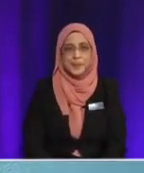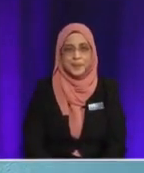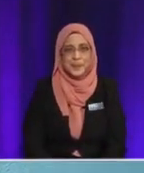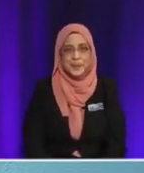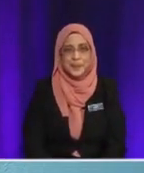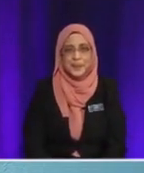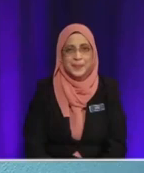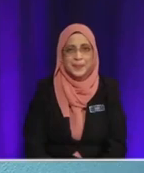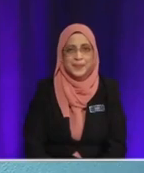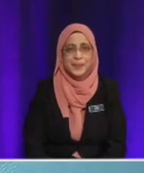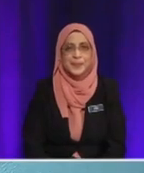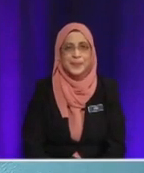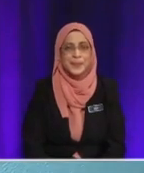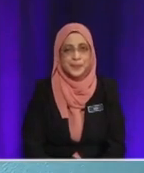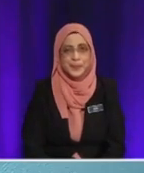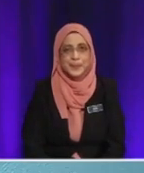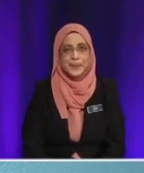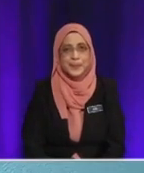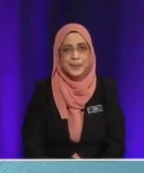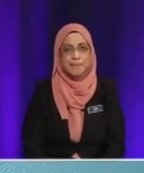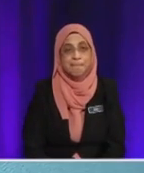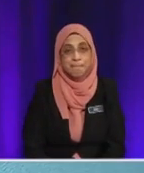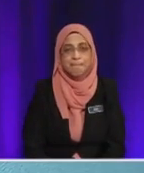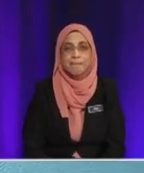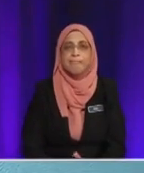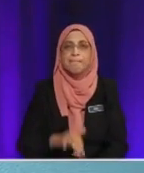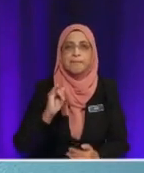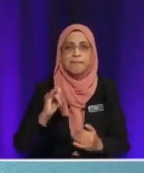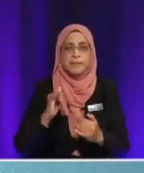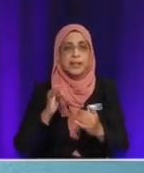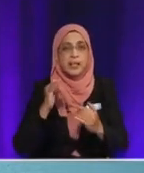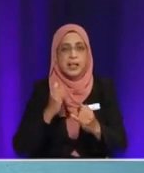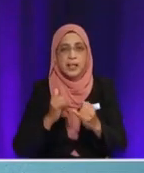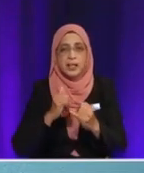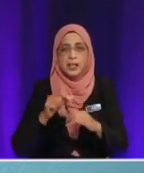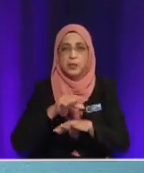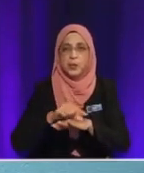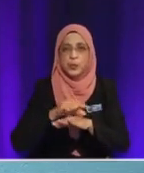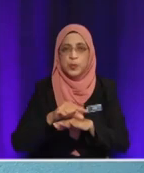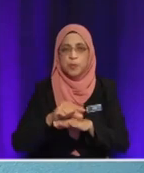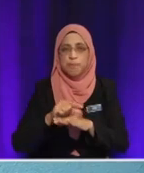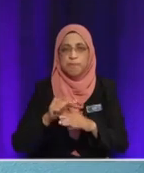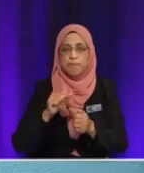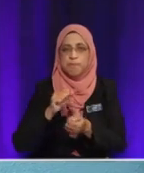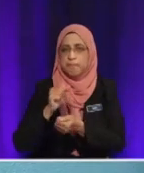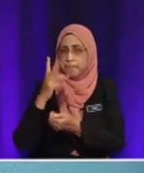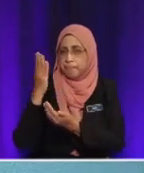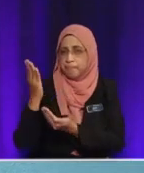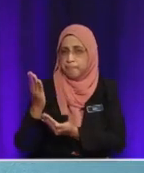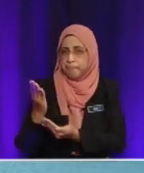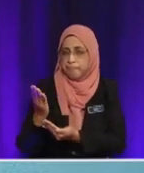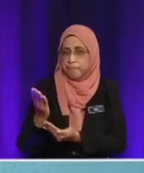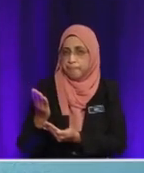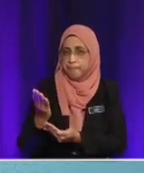bungkuskan kaki ni. Okey, yang ini adalah teknik yang terakhir lah. Kita gunakan towel untuk menumbuk di sekitar isi tapak